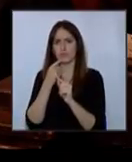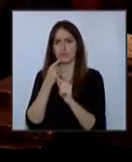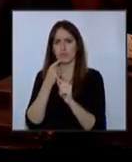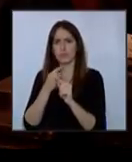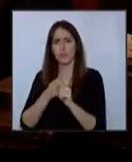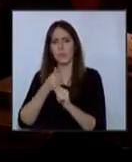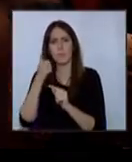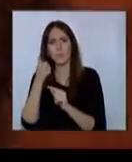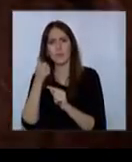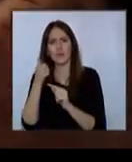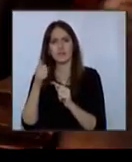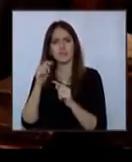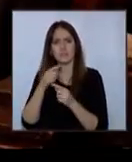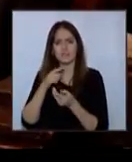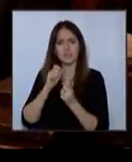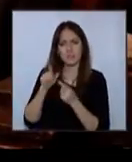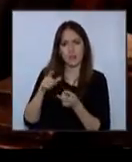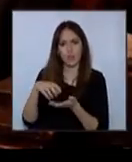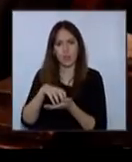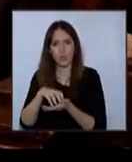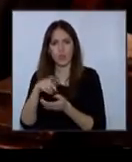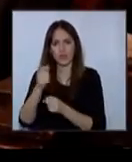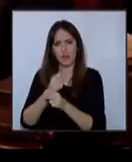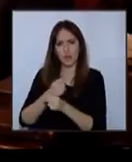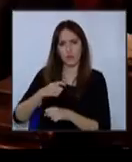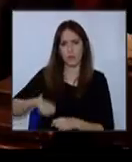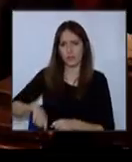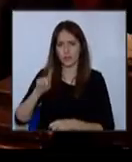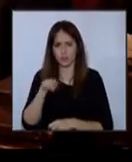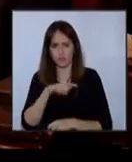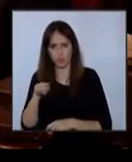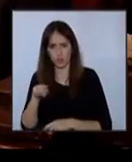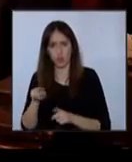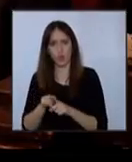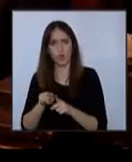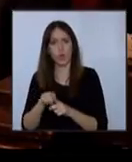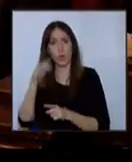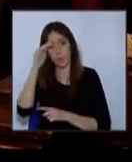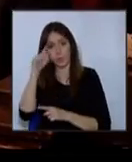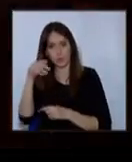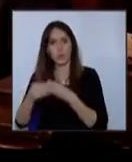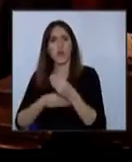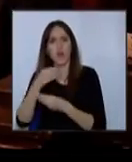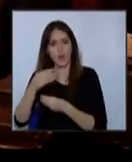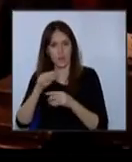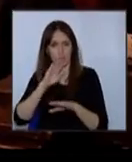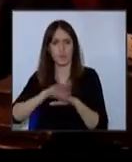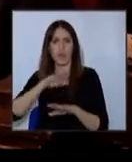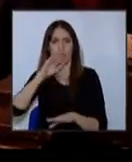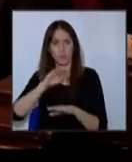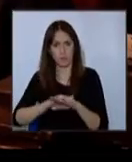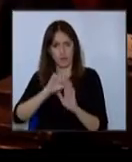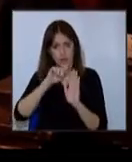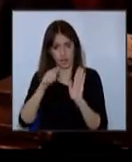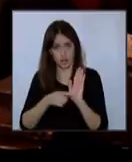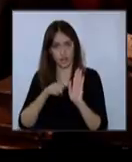grups antisistema posant en qüestió la seva tasca professional. Els Mossos d'Esquadra estan per fer complir les lleis vigents i atendre